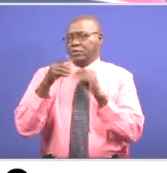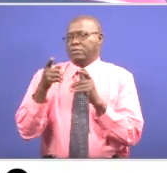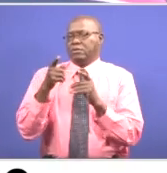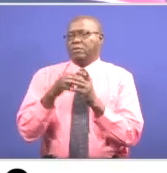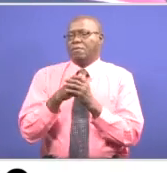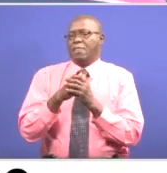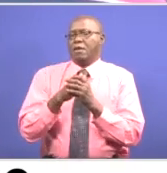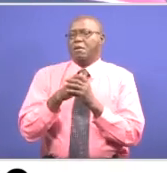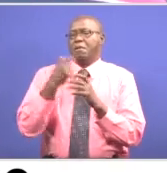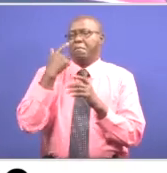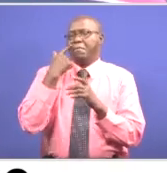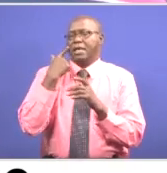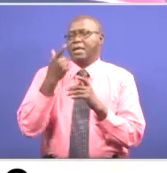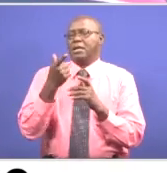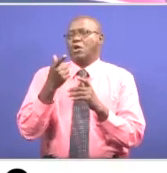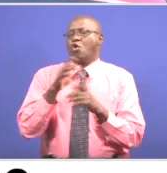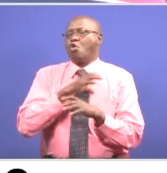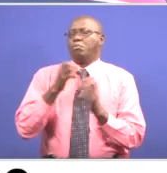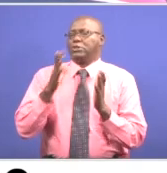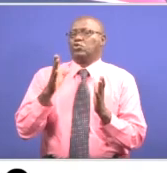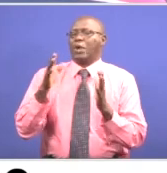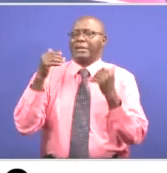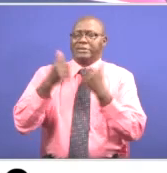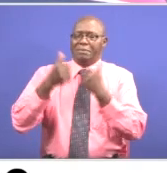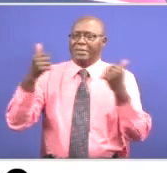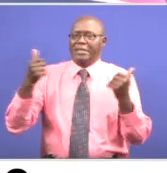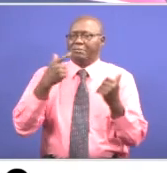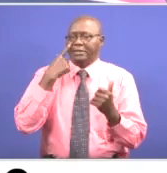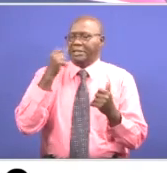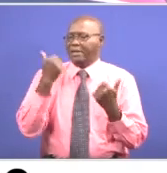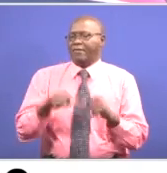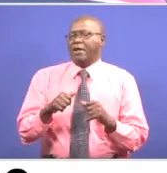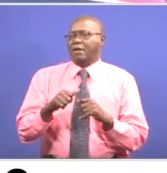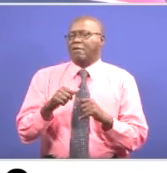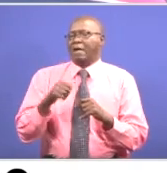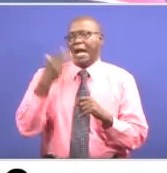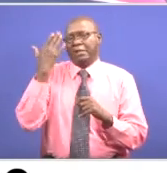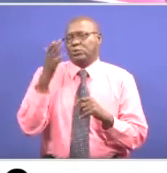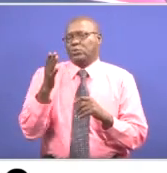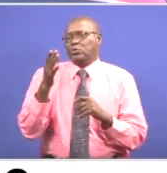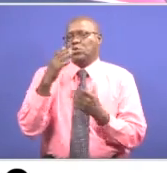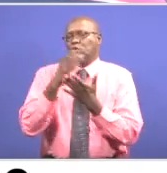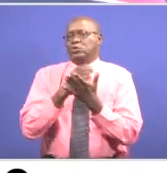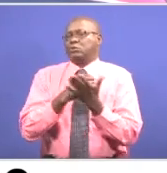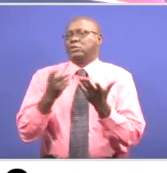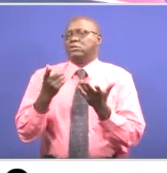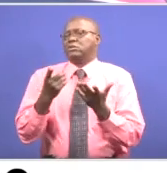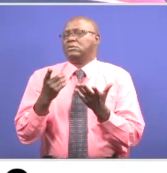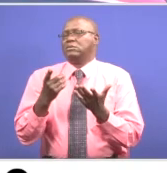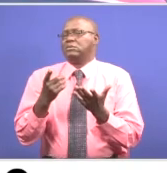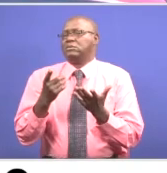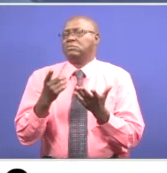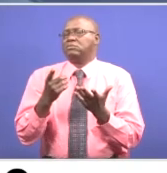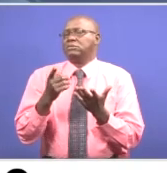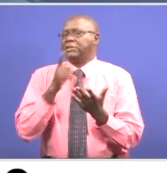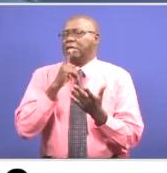sijawahi ona mgawanyiko wa commissioners. I don't know kama kuna mahali katiba inasema commissioners wanafaa wawe